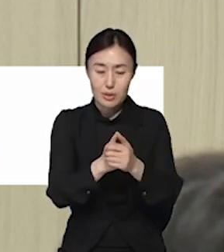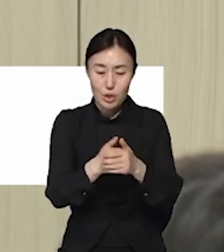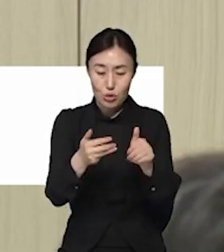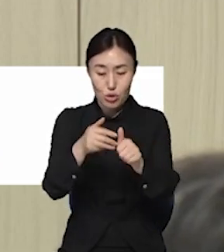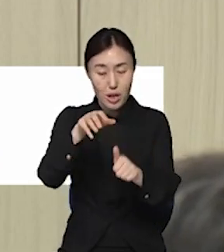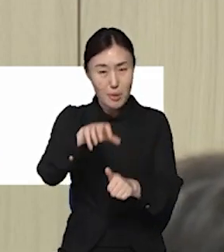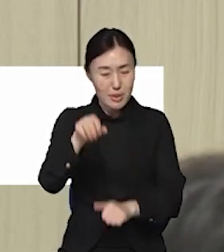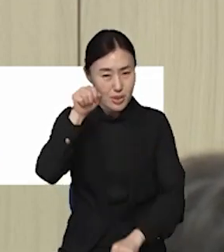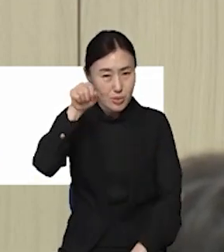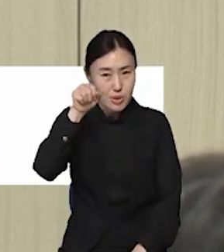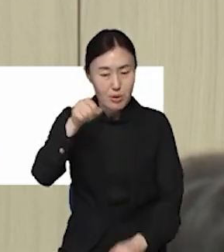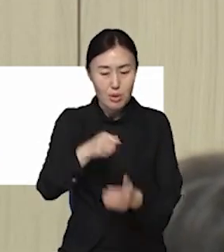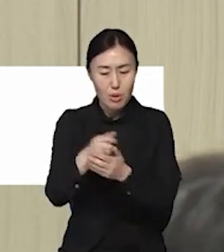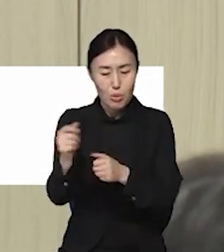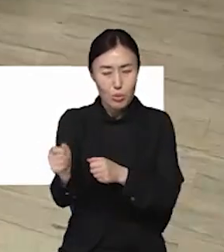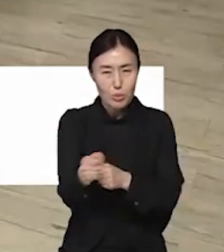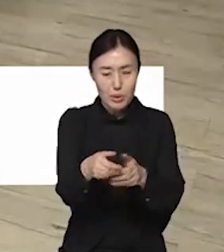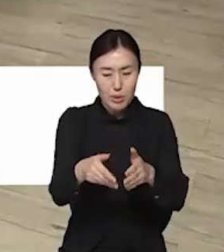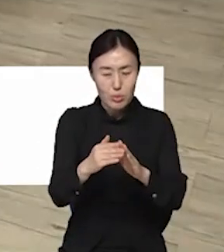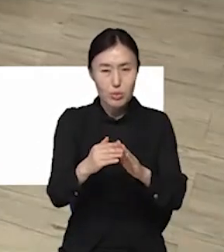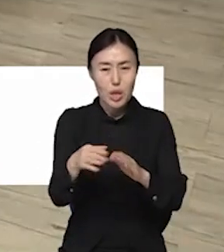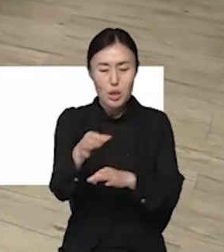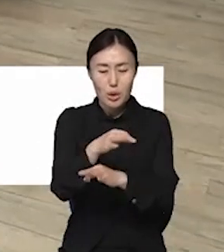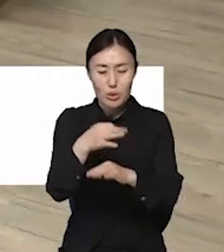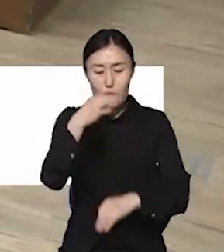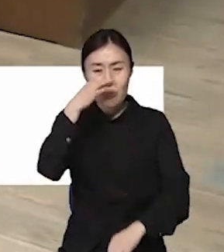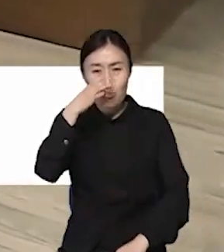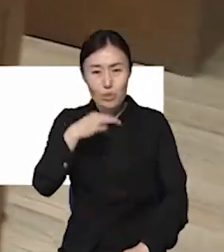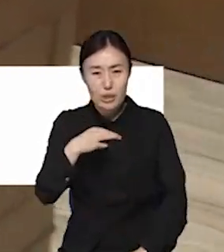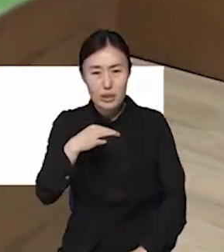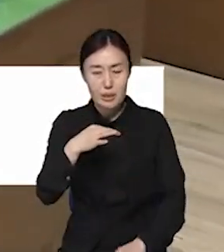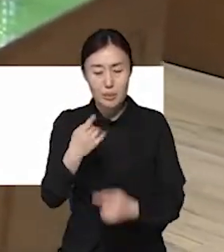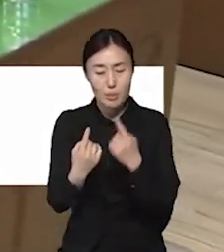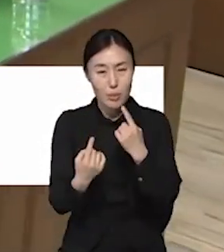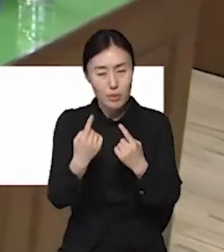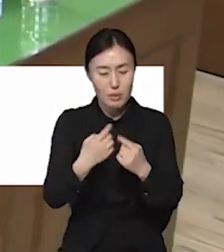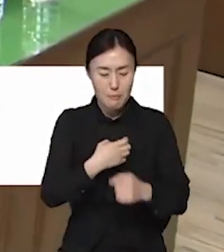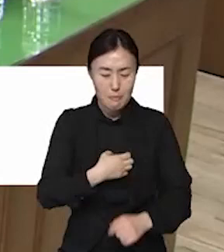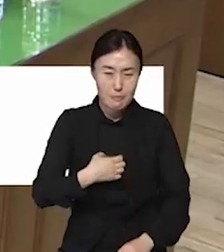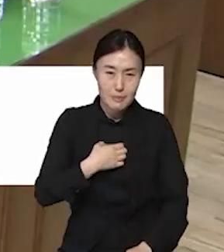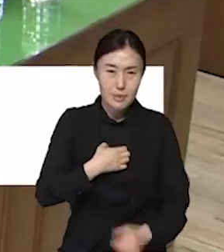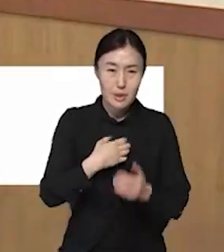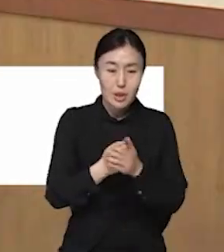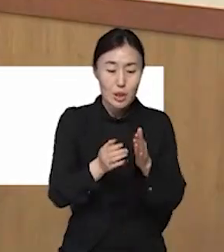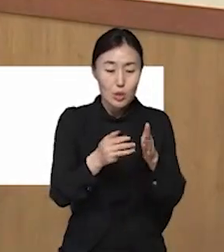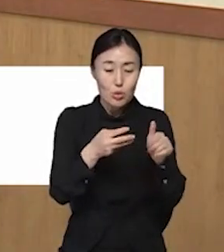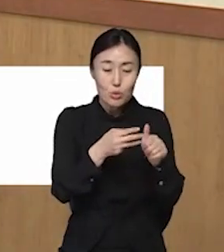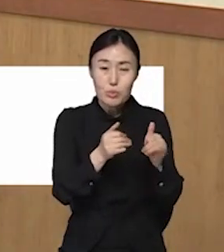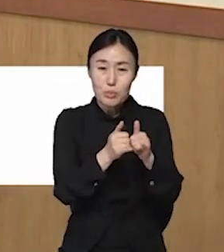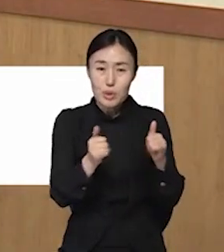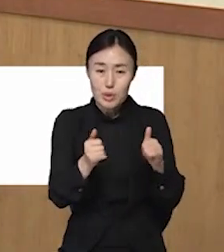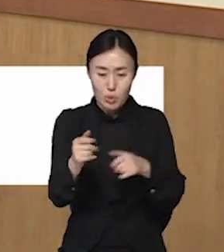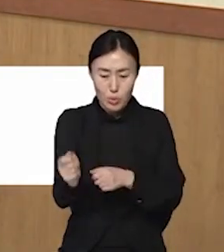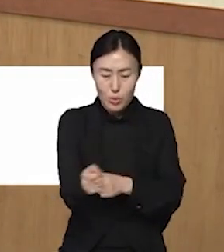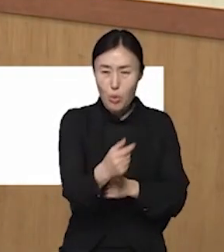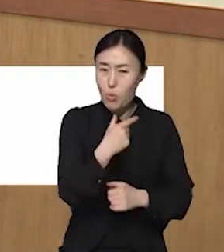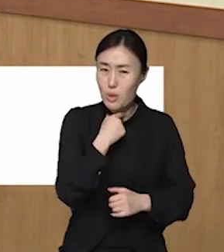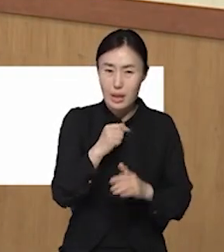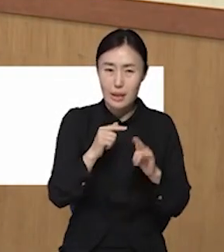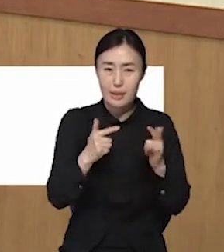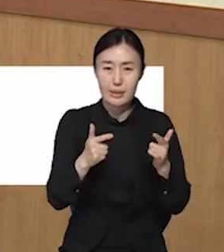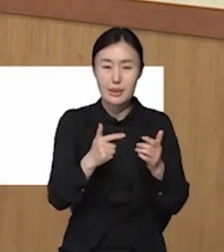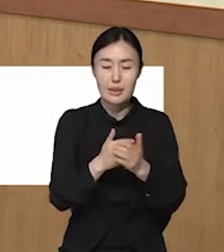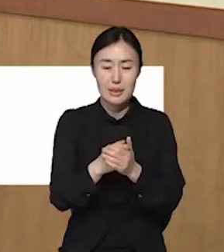갖고 골프장 건설로 인한 경제적 파급 효과에 우려를 나타내며 국민이 골프장을 원한다는 군의 주장도 근거